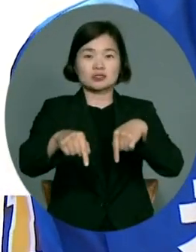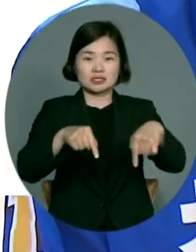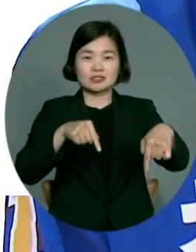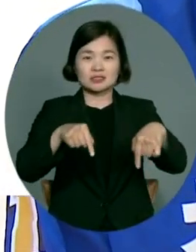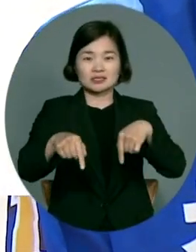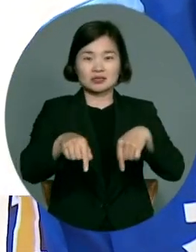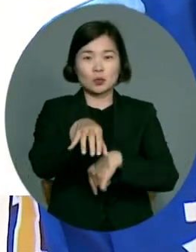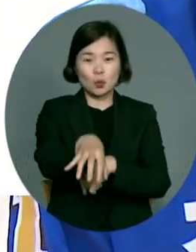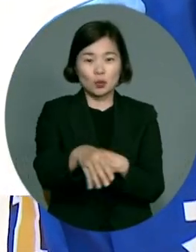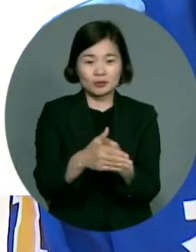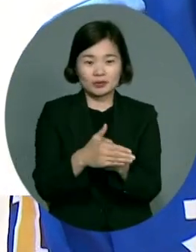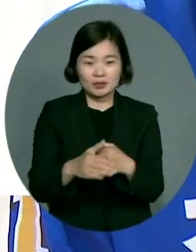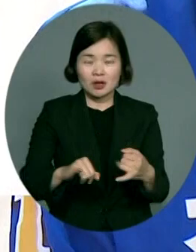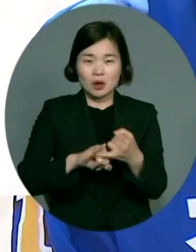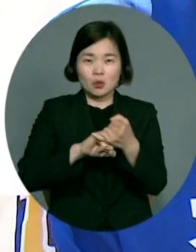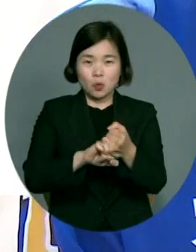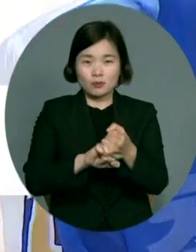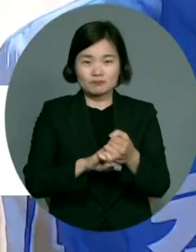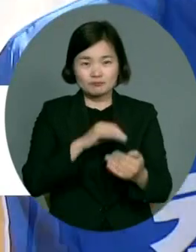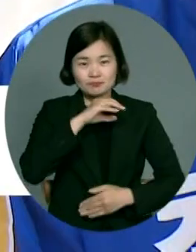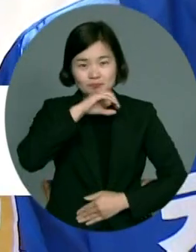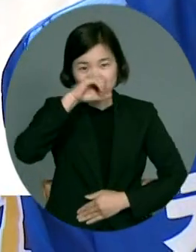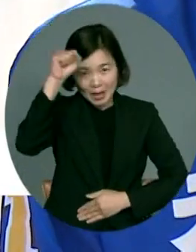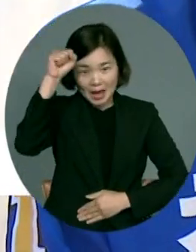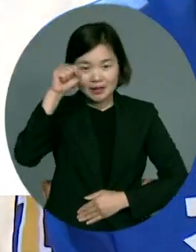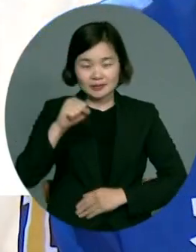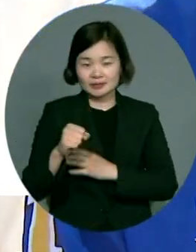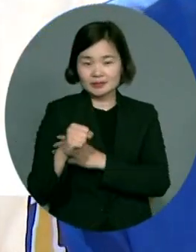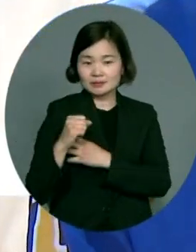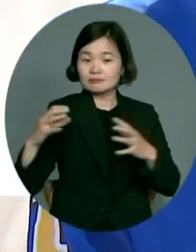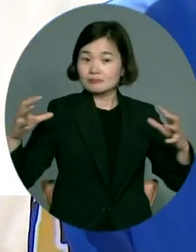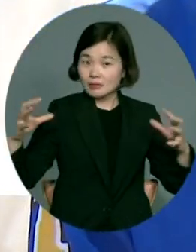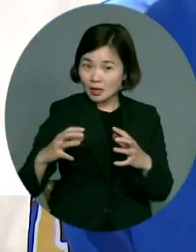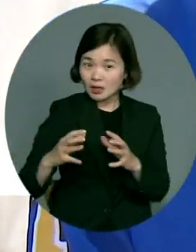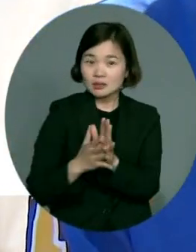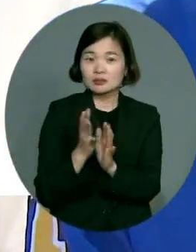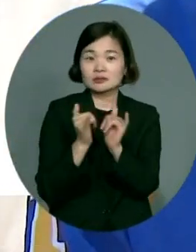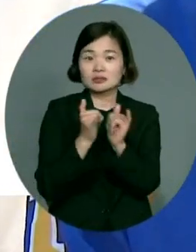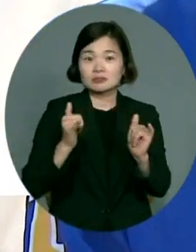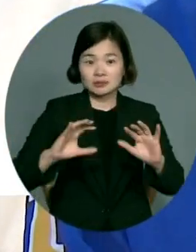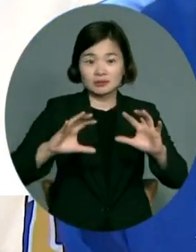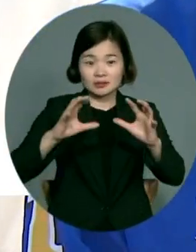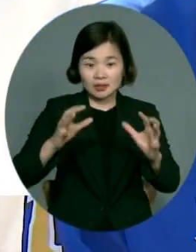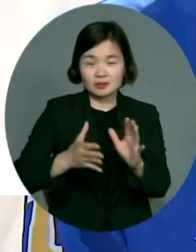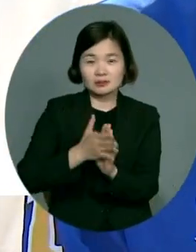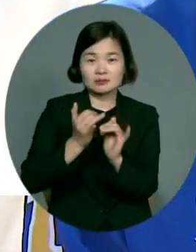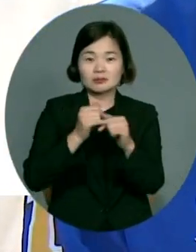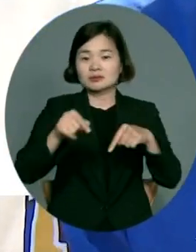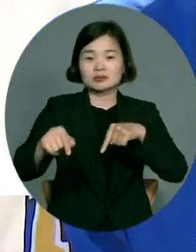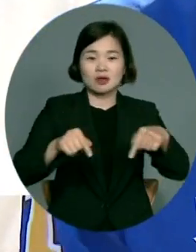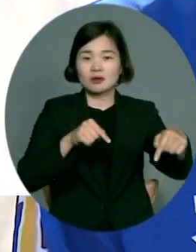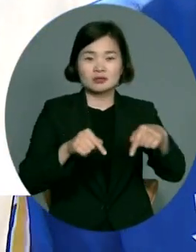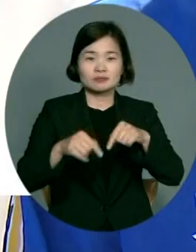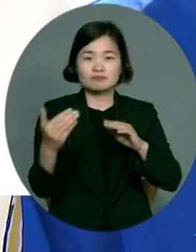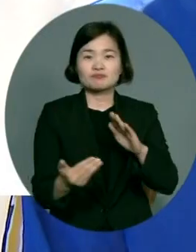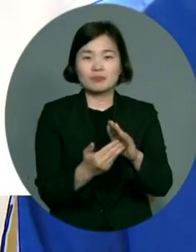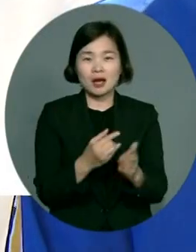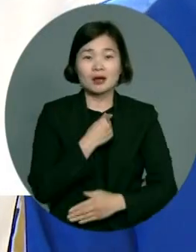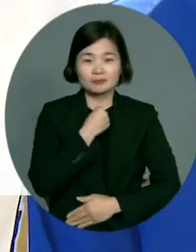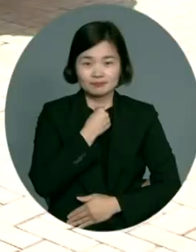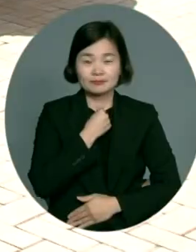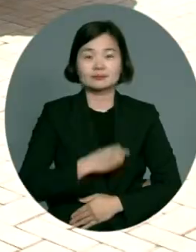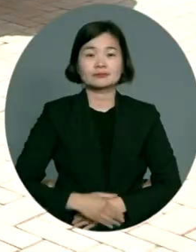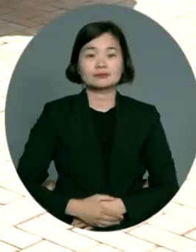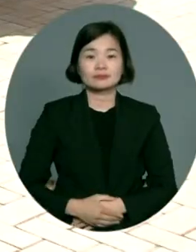저항선입니다. 반드시 치고 올라갈 것입니다. 똘똘 뭉쳐서 시민의 나라, 시민의 정치를 이뤄갔으면